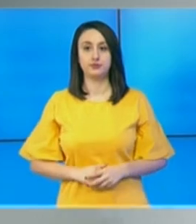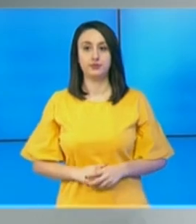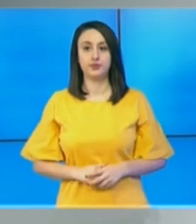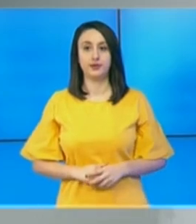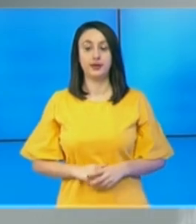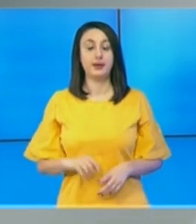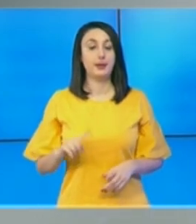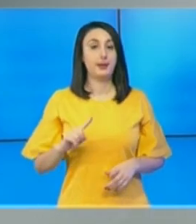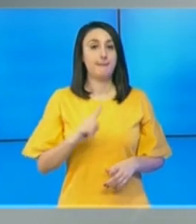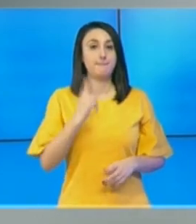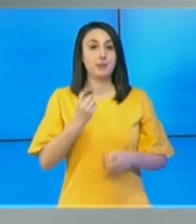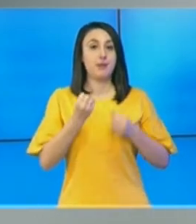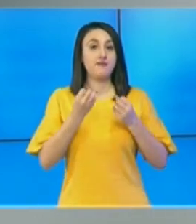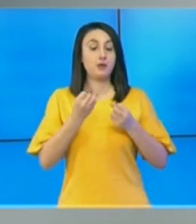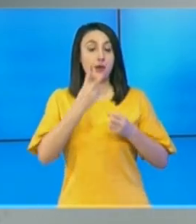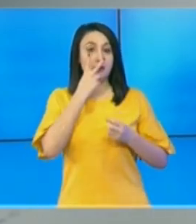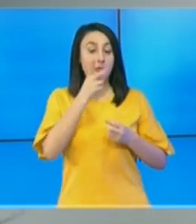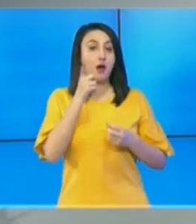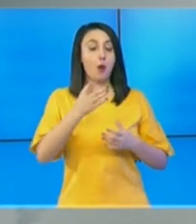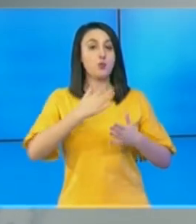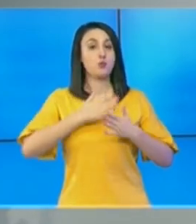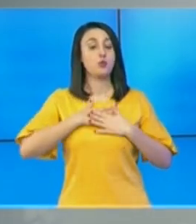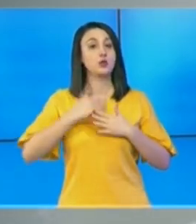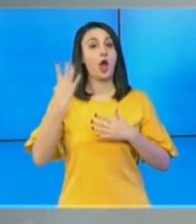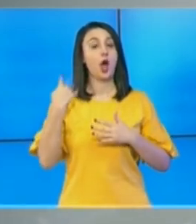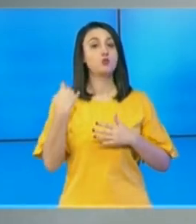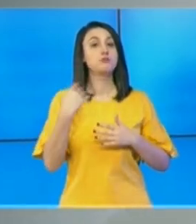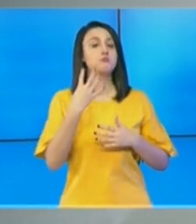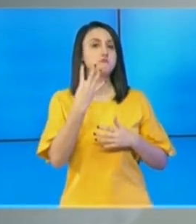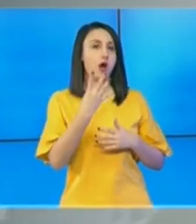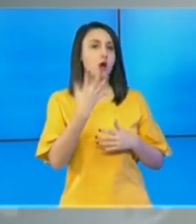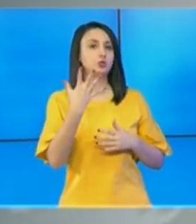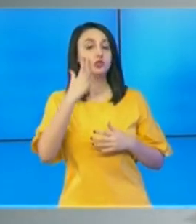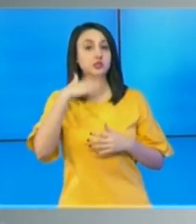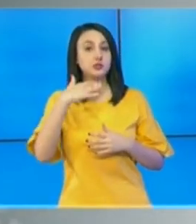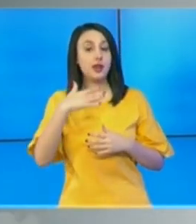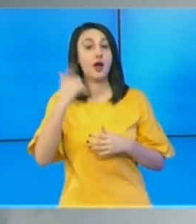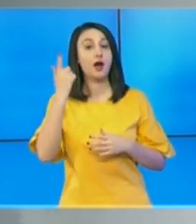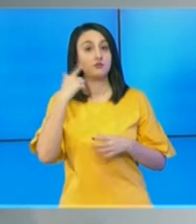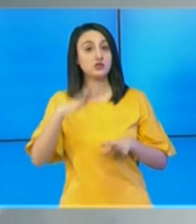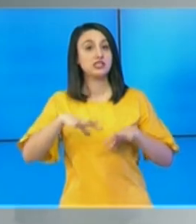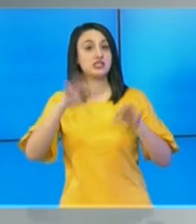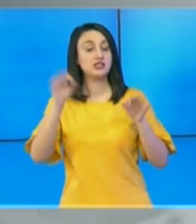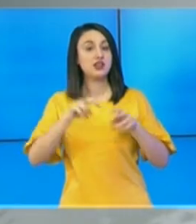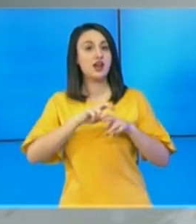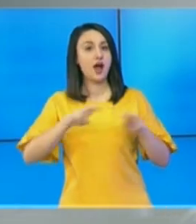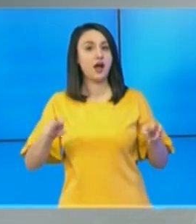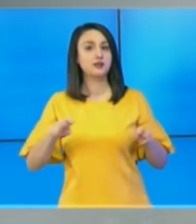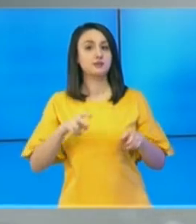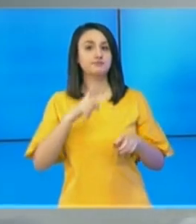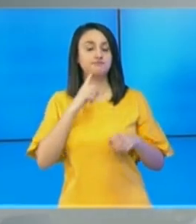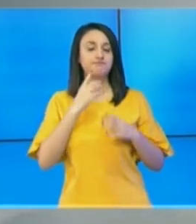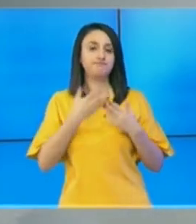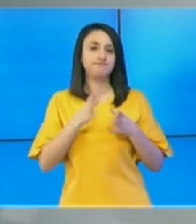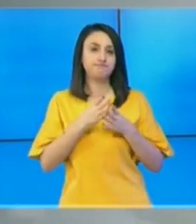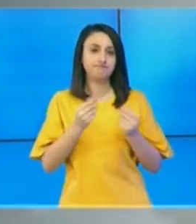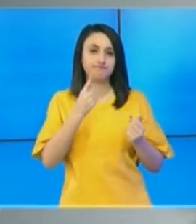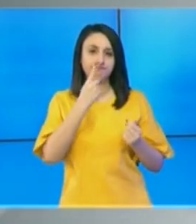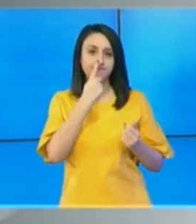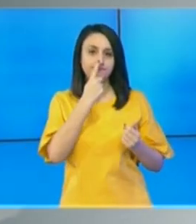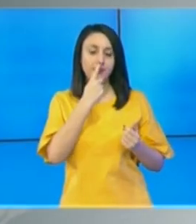Din primele informații, se pare că Mărculescu a murit în urmă cu 4-5 zile. De altfel, el a fost găsit în cadă, în stare de putrefacție. Născut